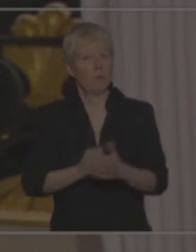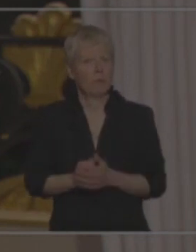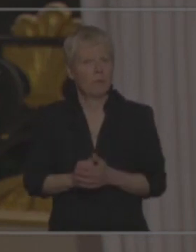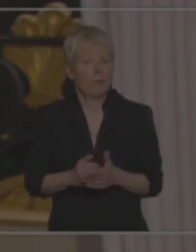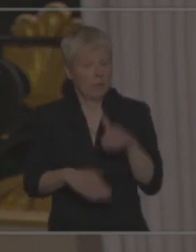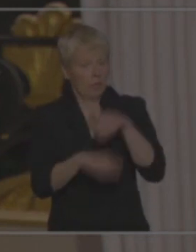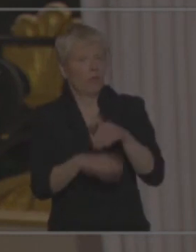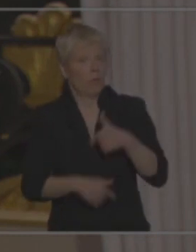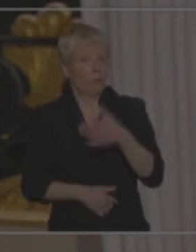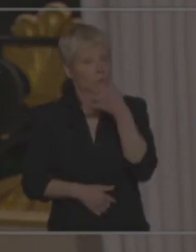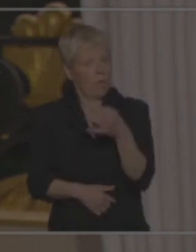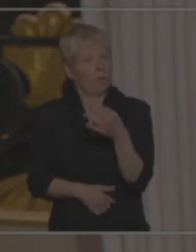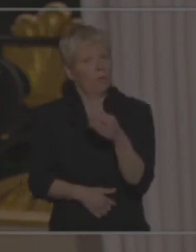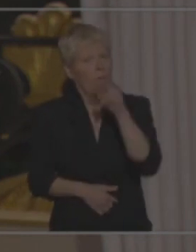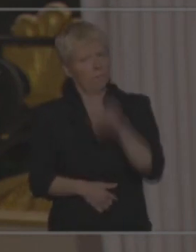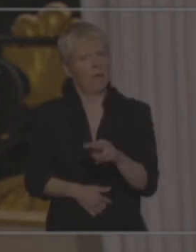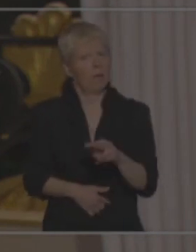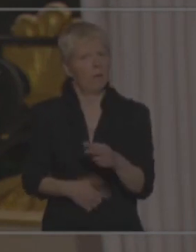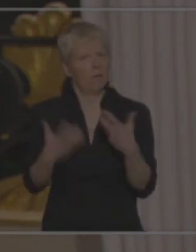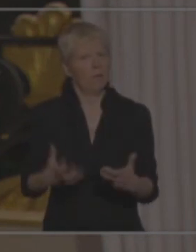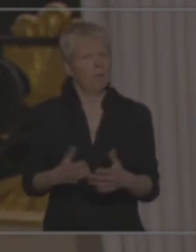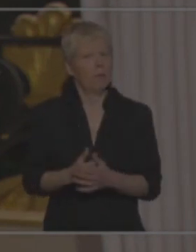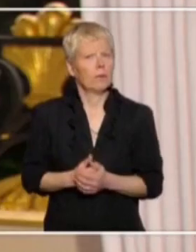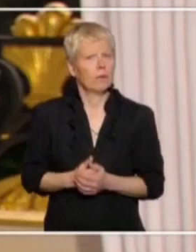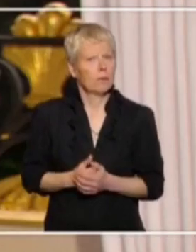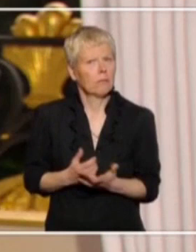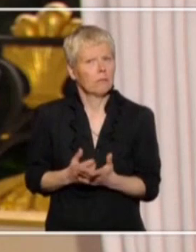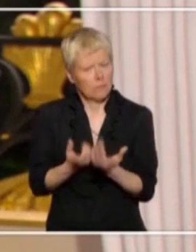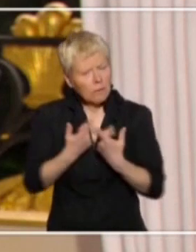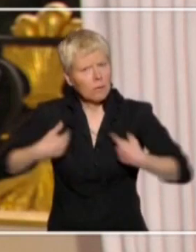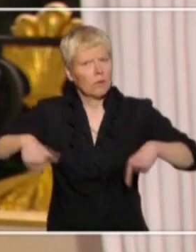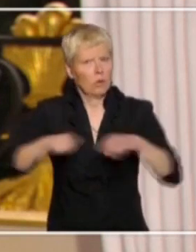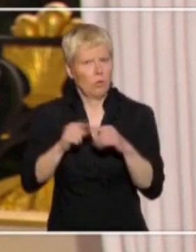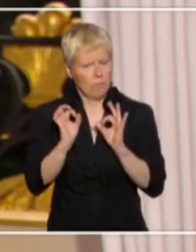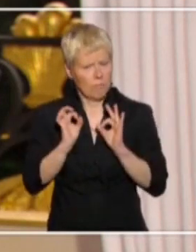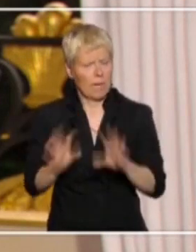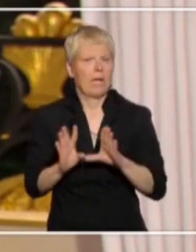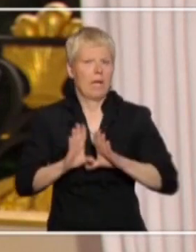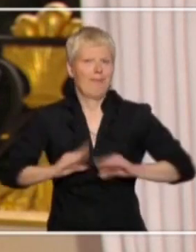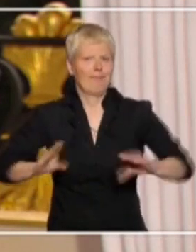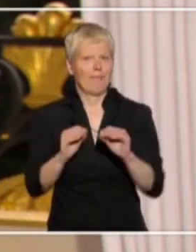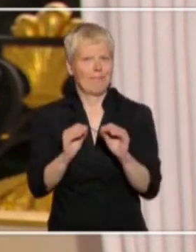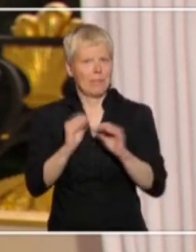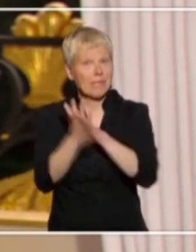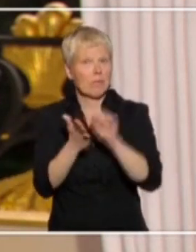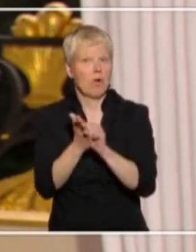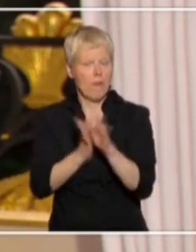je vous le dis ce soir avec force nous sommes ce peuple de